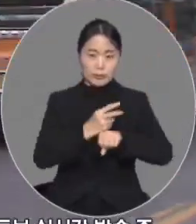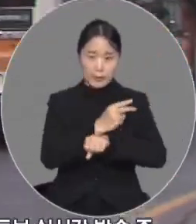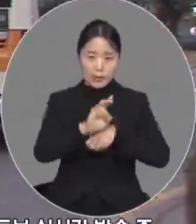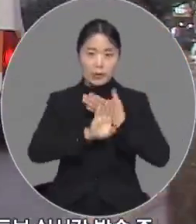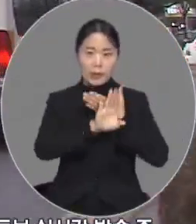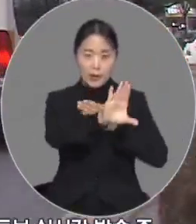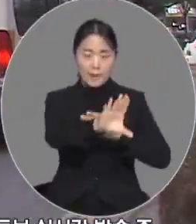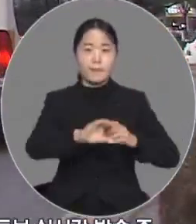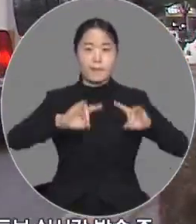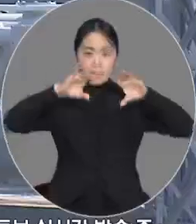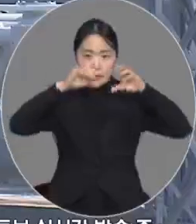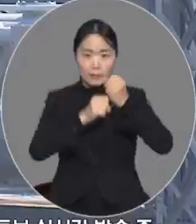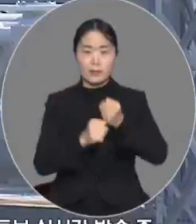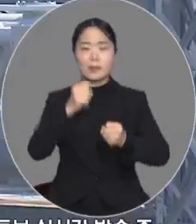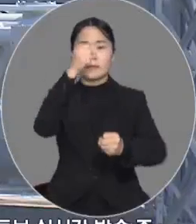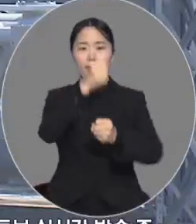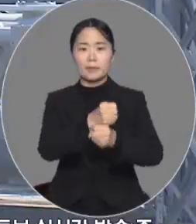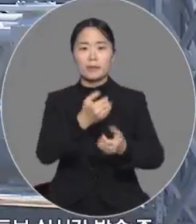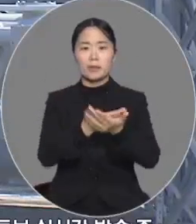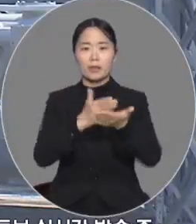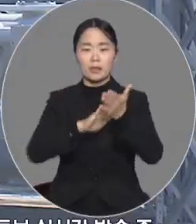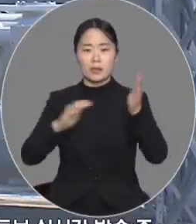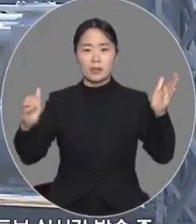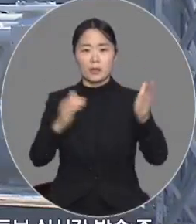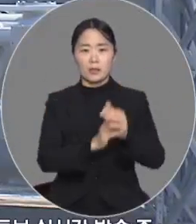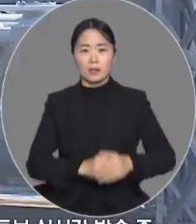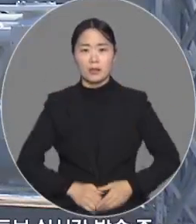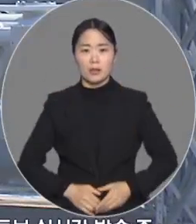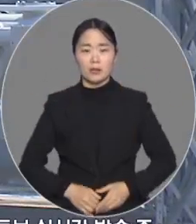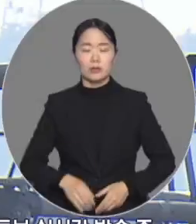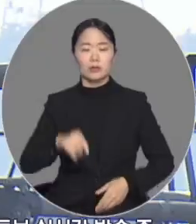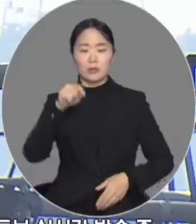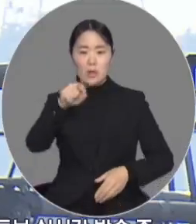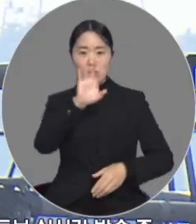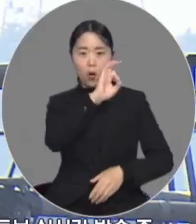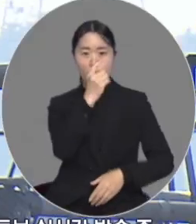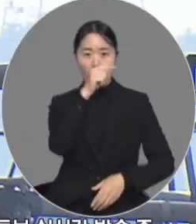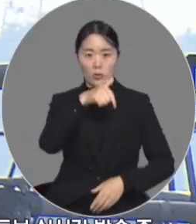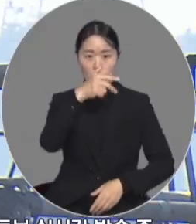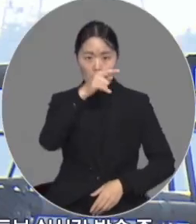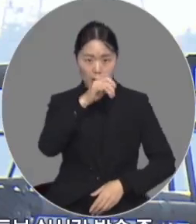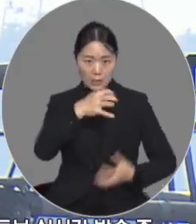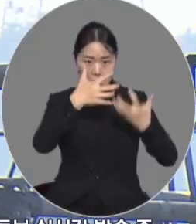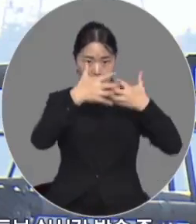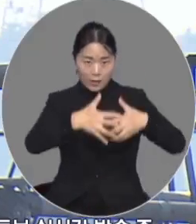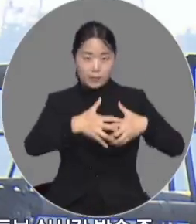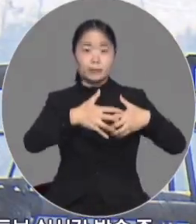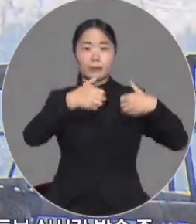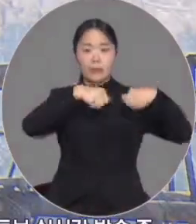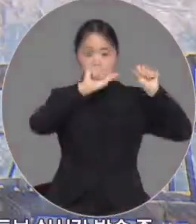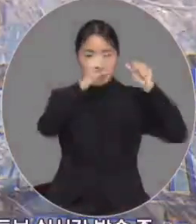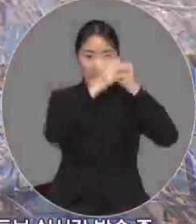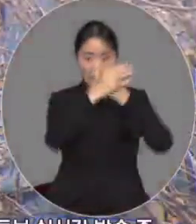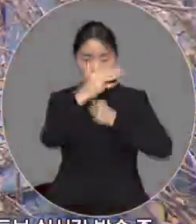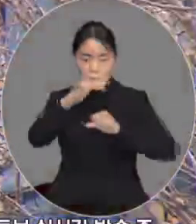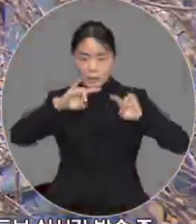마쳤습니다. 한국전력 울산지사는 옥동변전소 내 변압기 고장으로 정전이 발생한